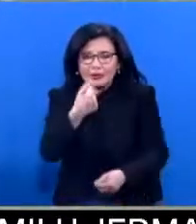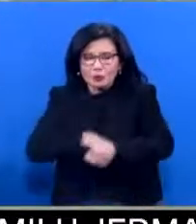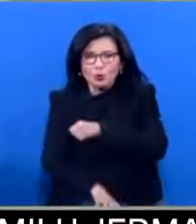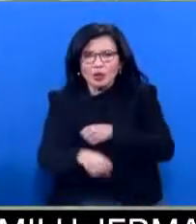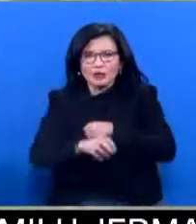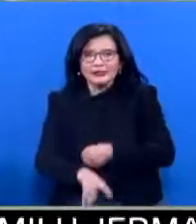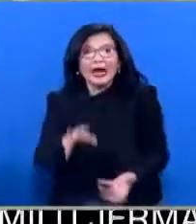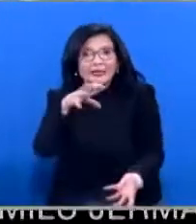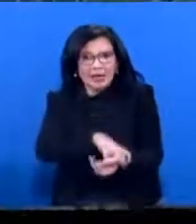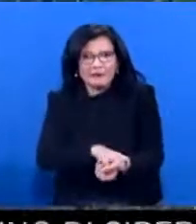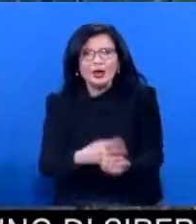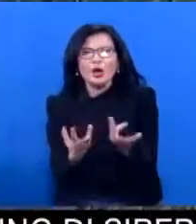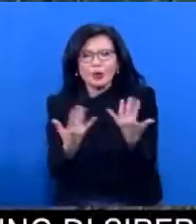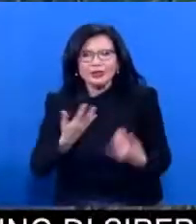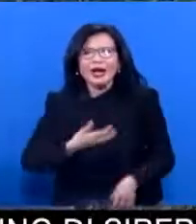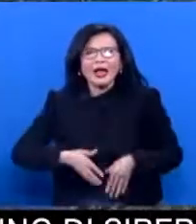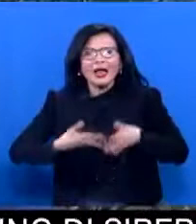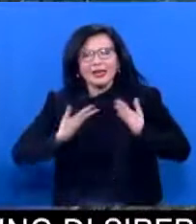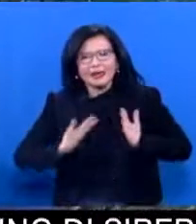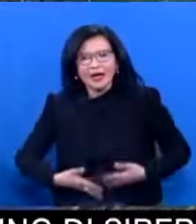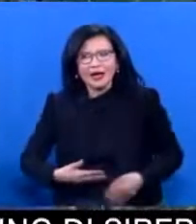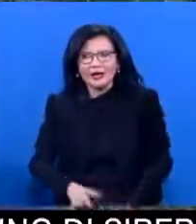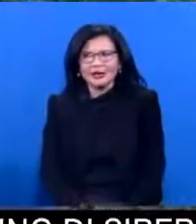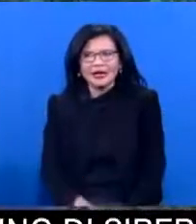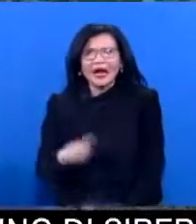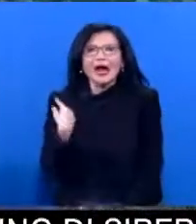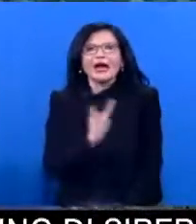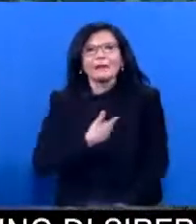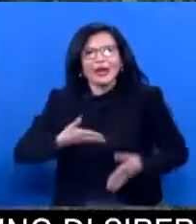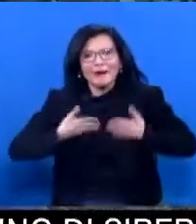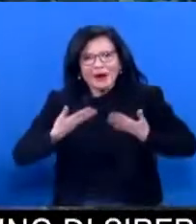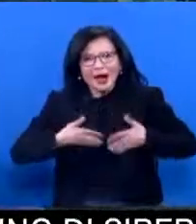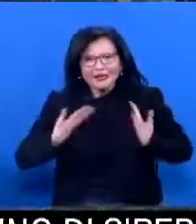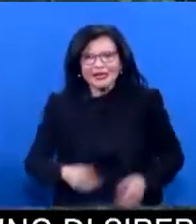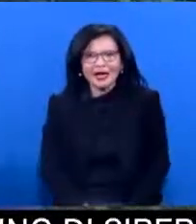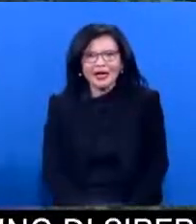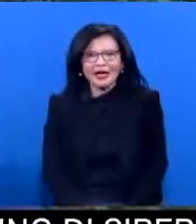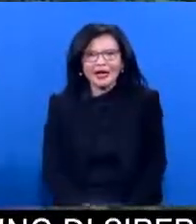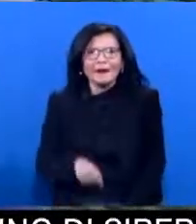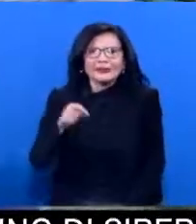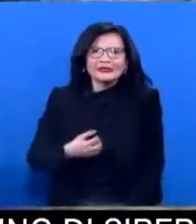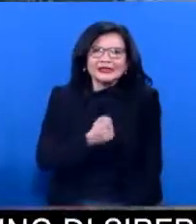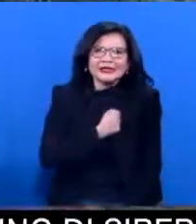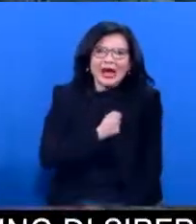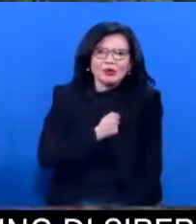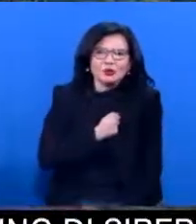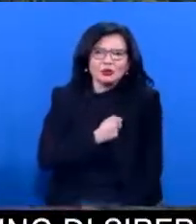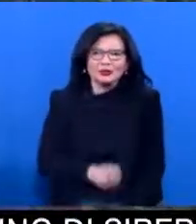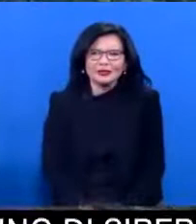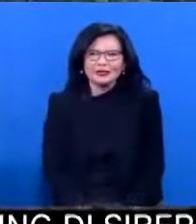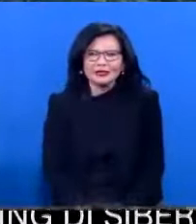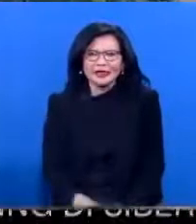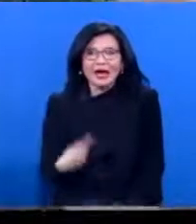lega. Sebagai kami masyarakat ini tentunya bahagia sekali Pak ya, karena selama ini meresahkan masyarakat, jadi kami